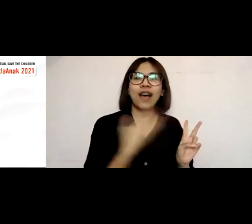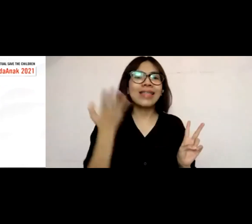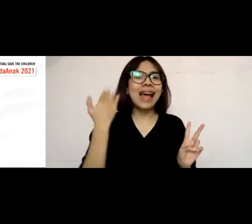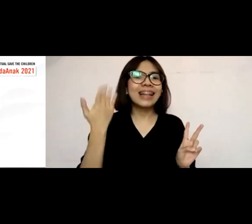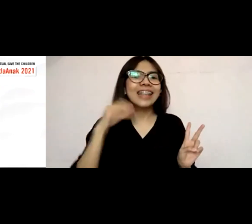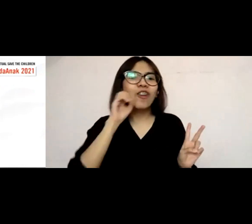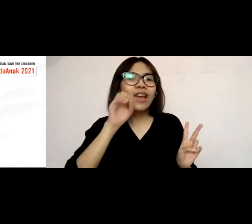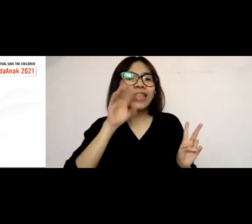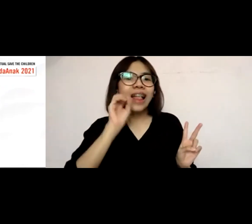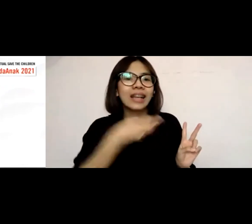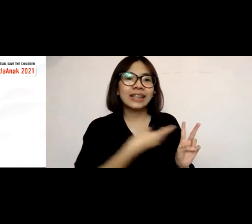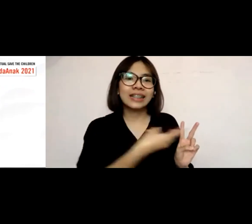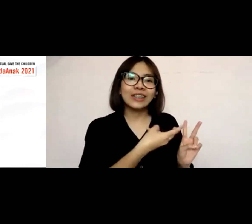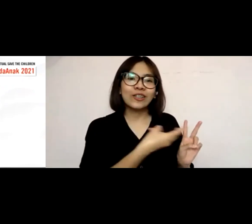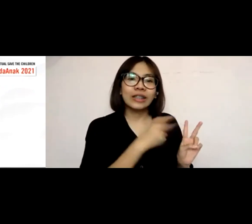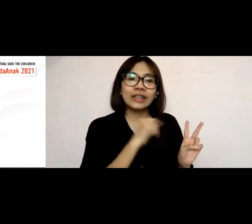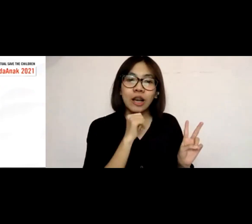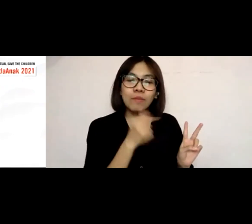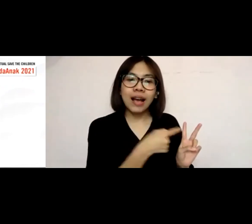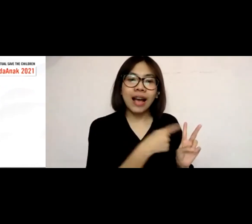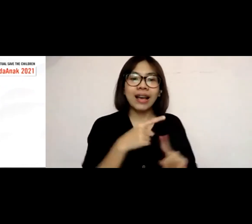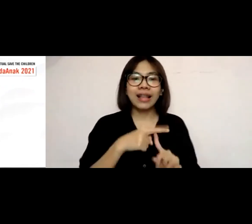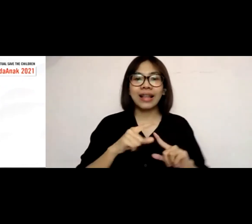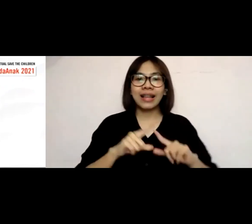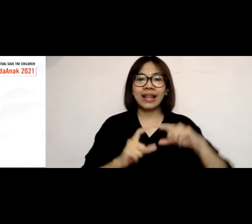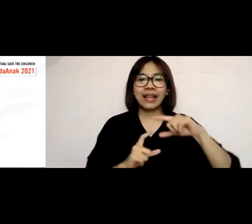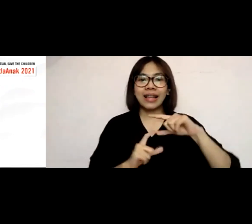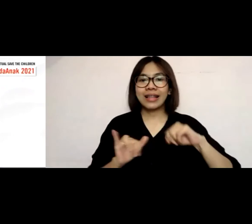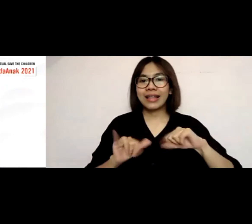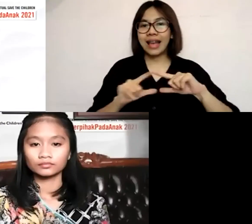sudah saya sapa di awal, ada Tasya dan juga Aji.